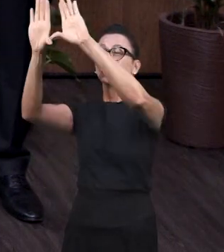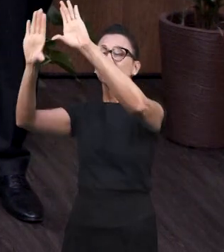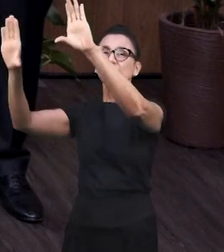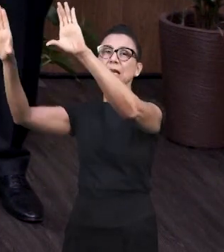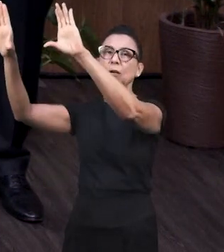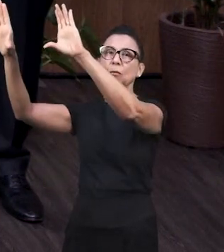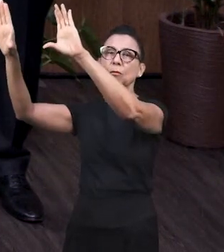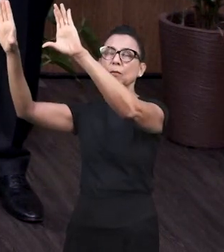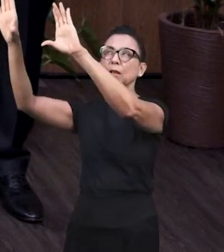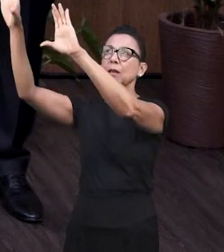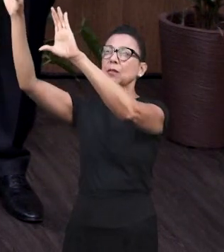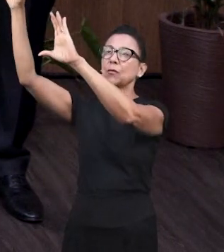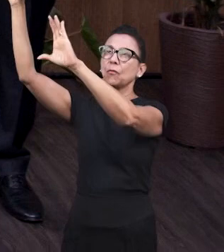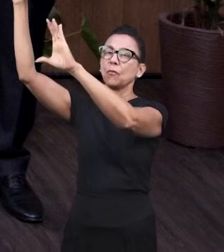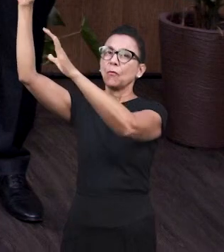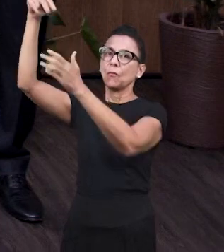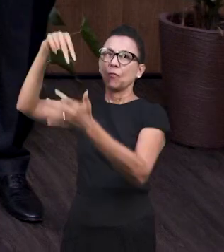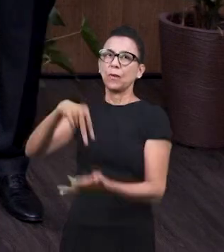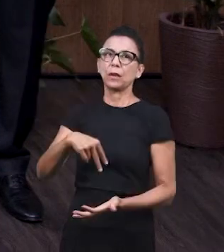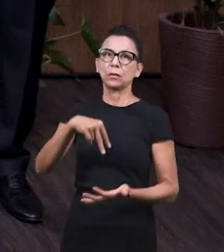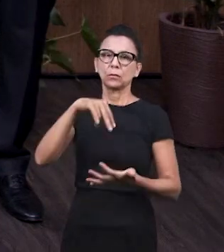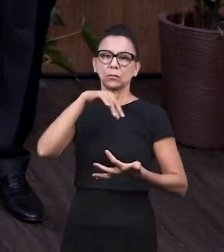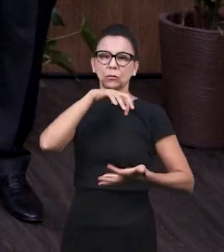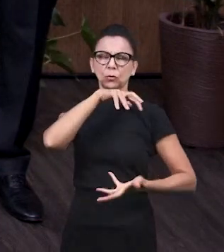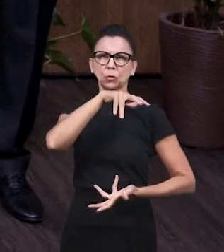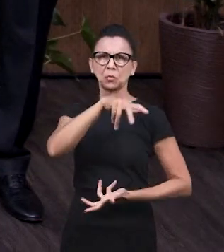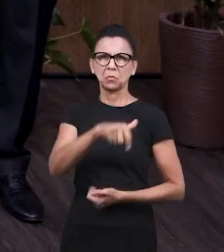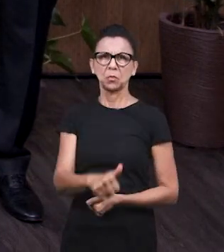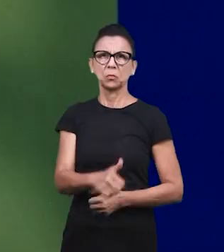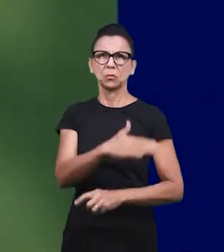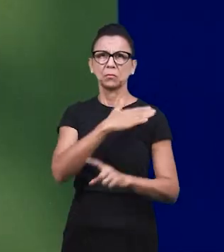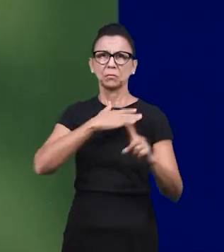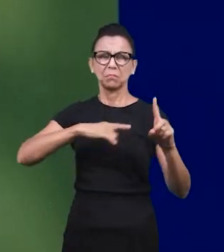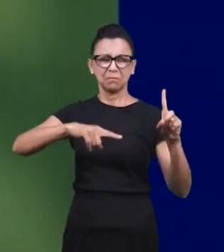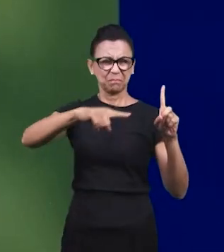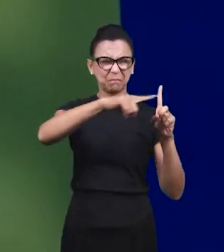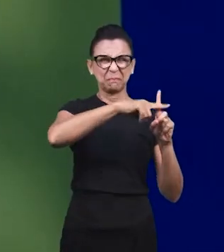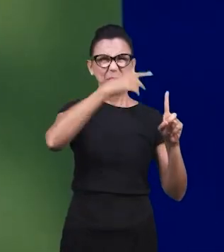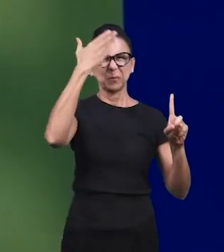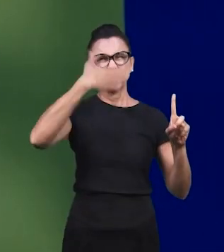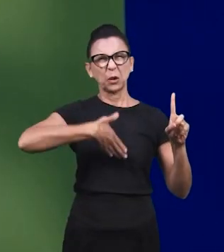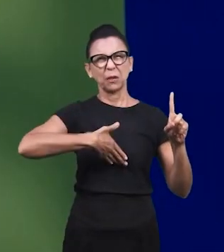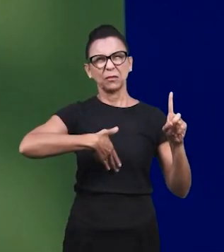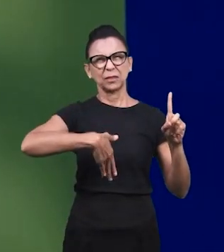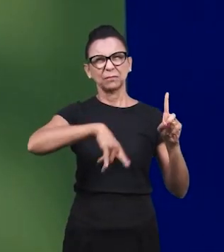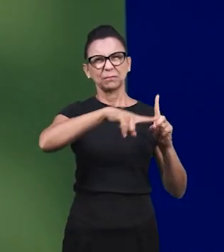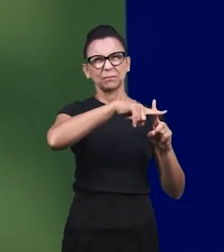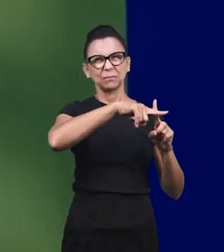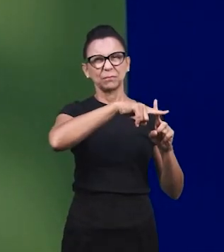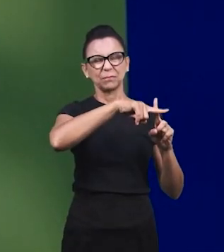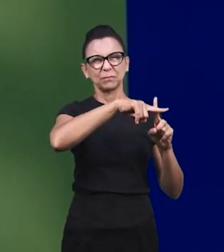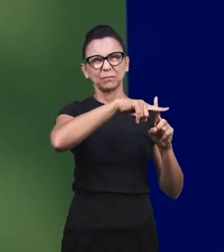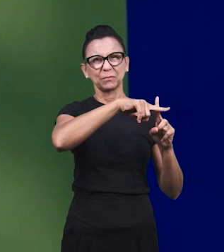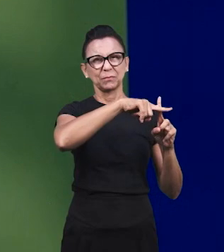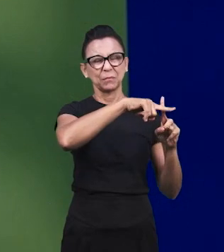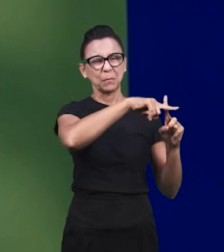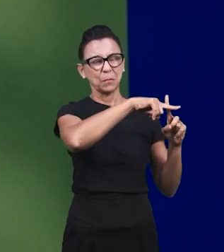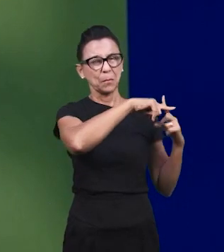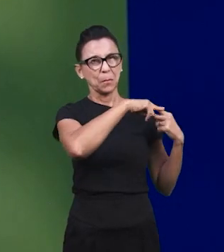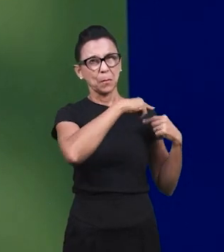dans les plus grandes épreuves. Il a été crucifié, il est mort, mais au troisième